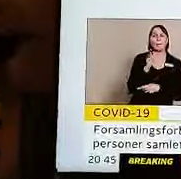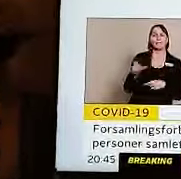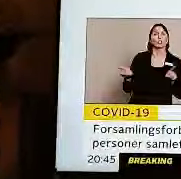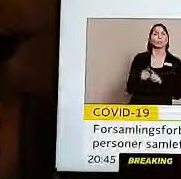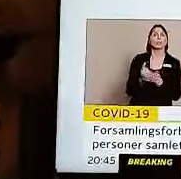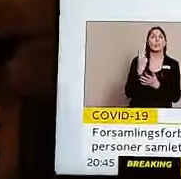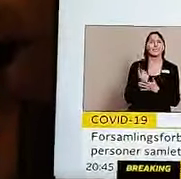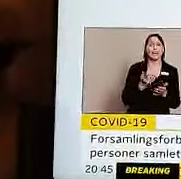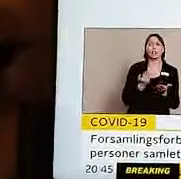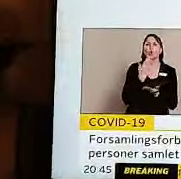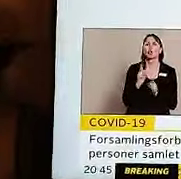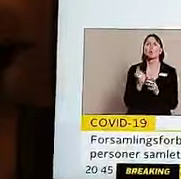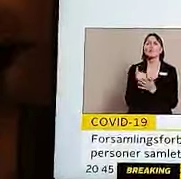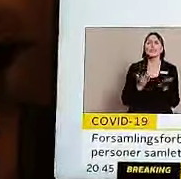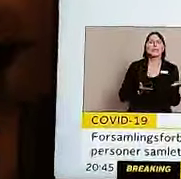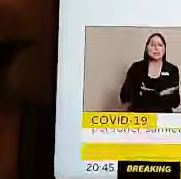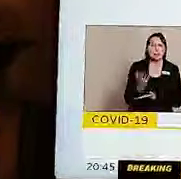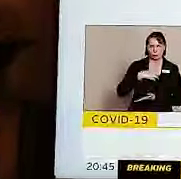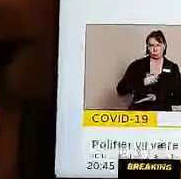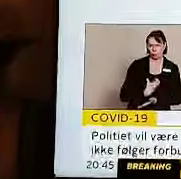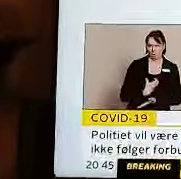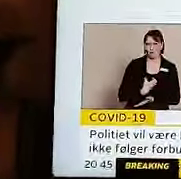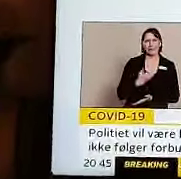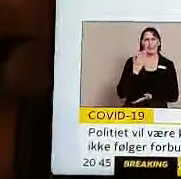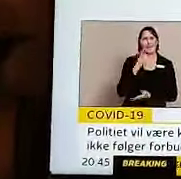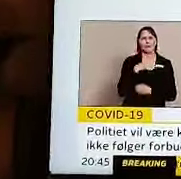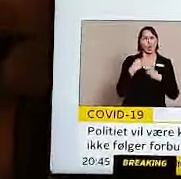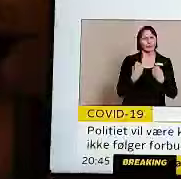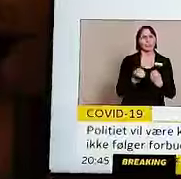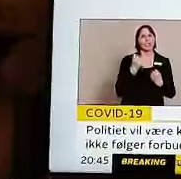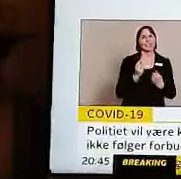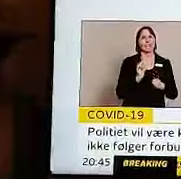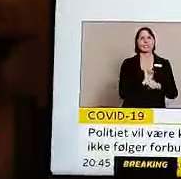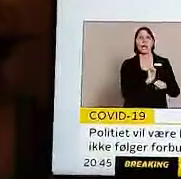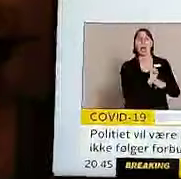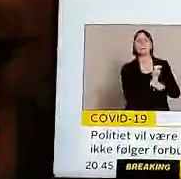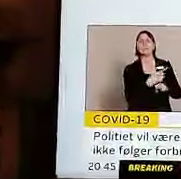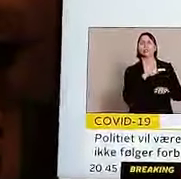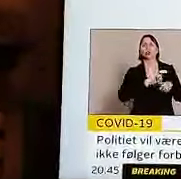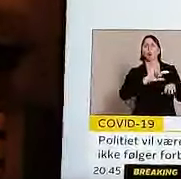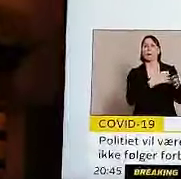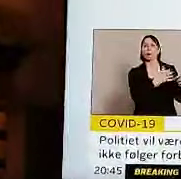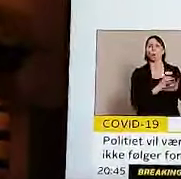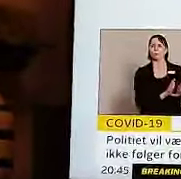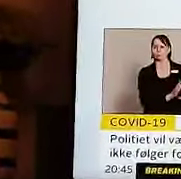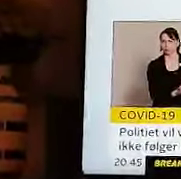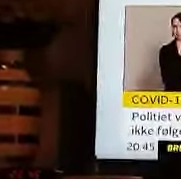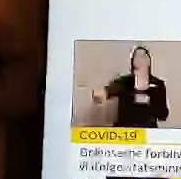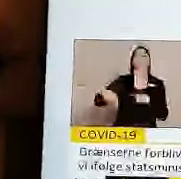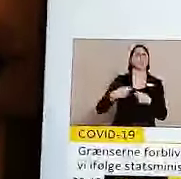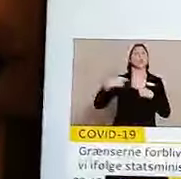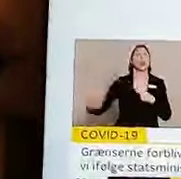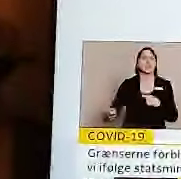عن أنه المرض يهاجم الجهاز التنفس وخاصة الرئة والتنفس اللي هو